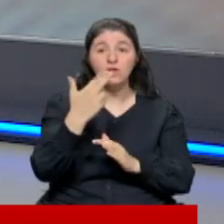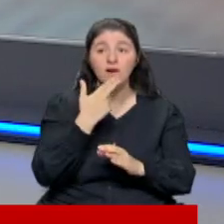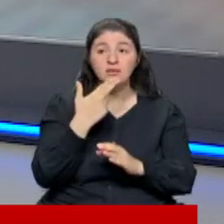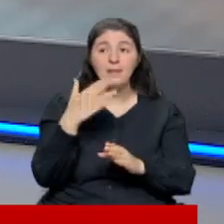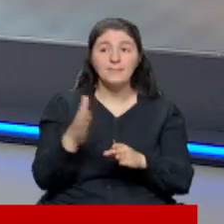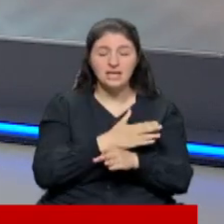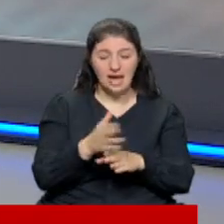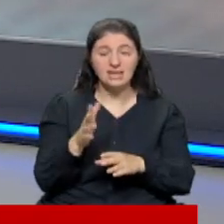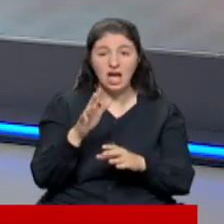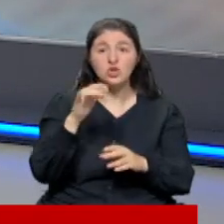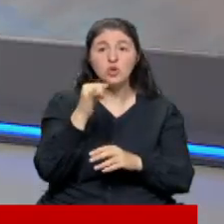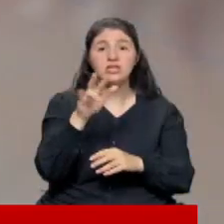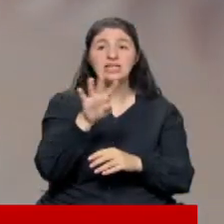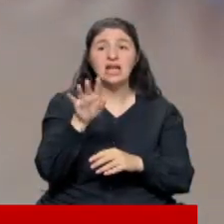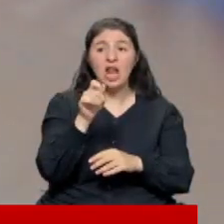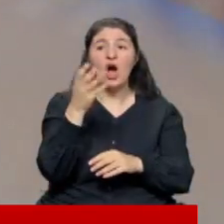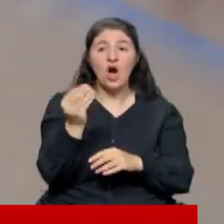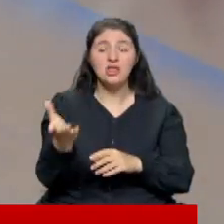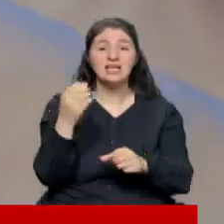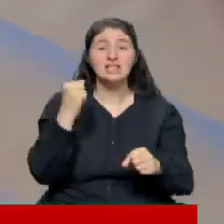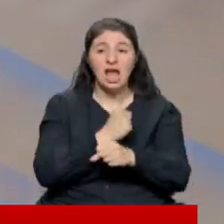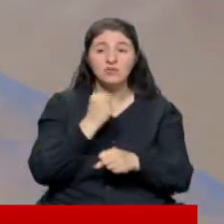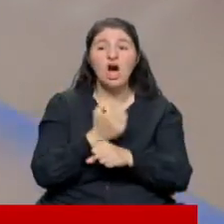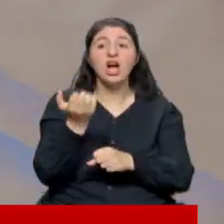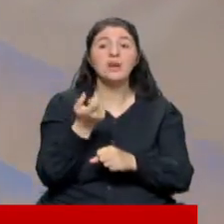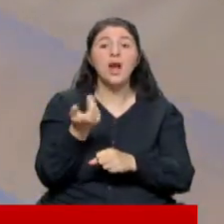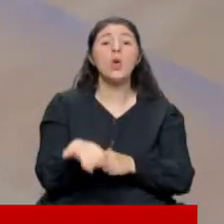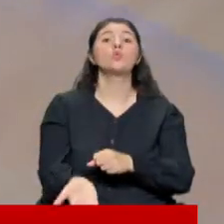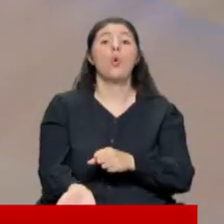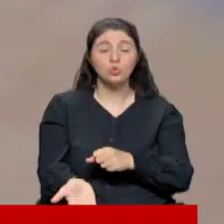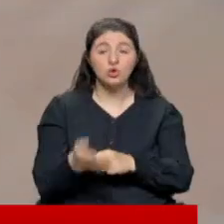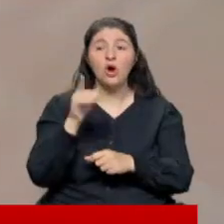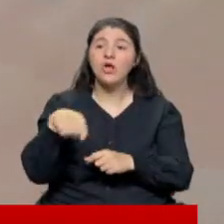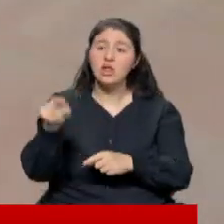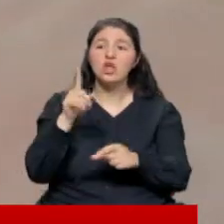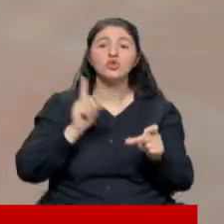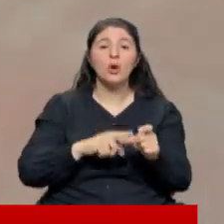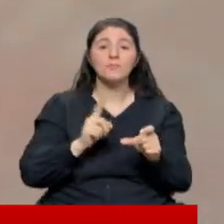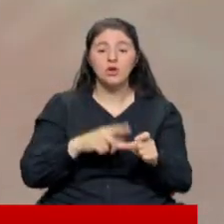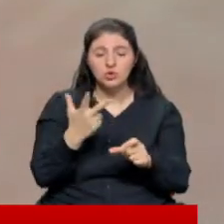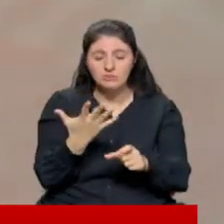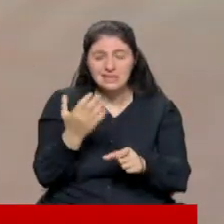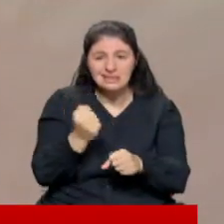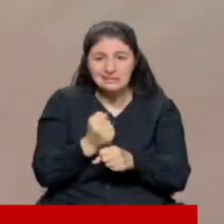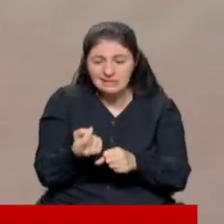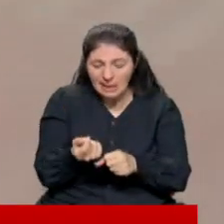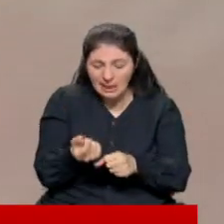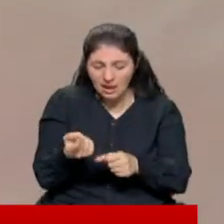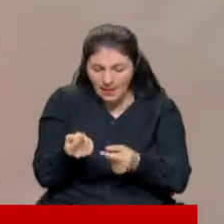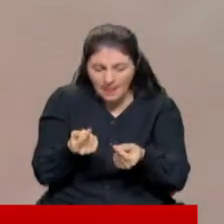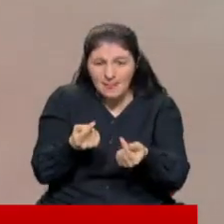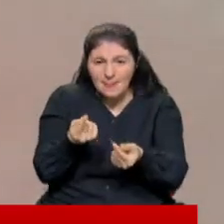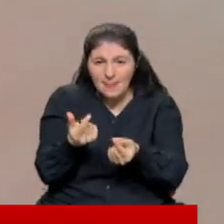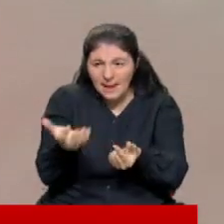kadının pazarda kilosu 40 lira olan sarımsağı alacak parası yoktu. Onlar da çöpte 3-5 diş sarımsak bulabilmek